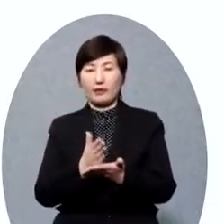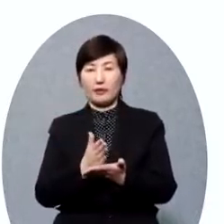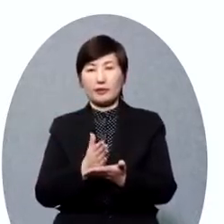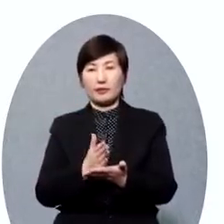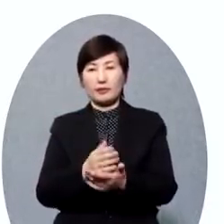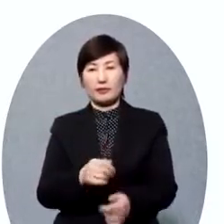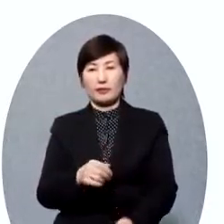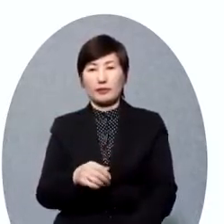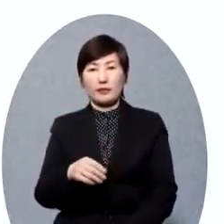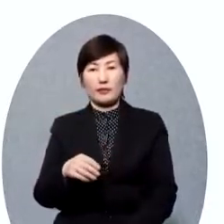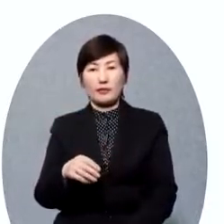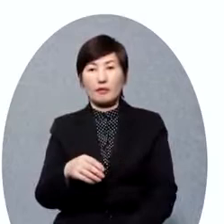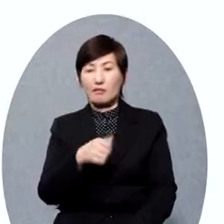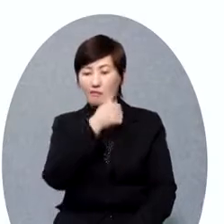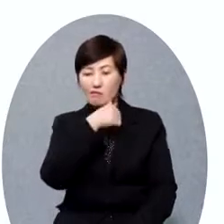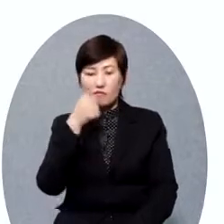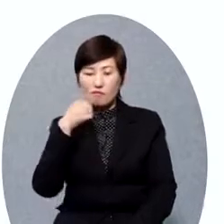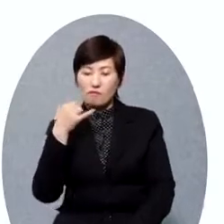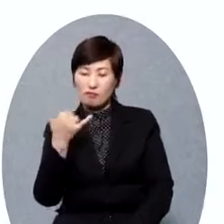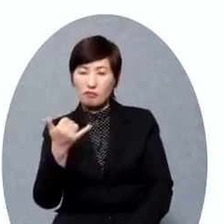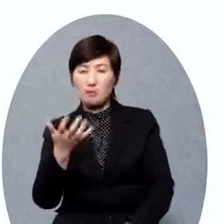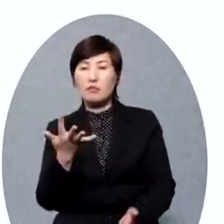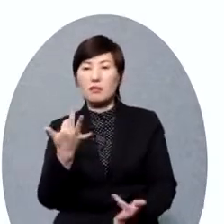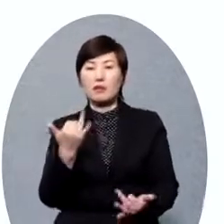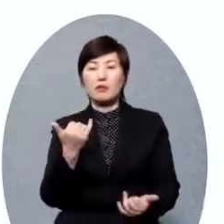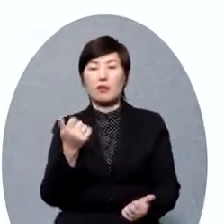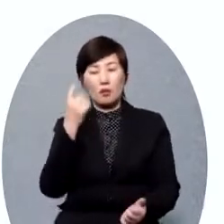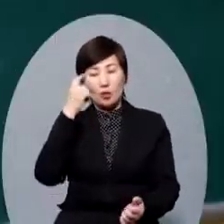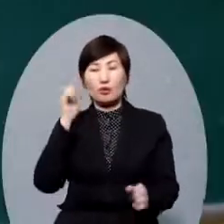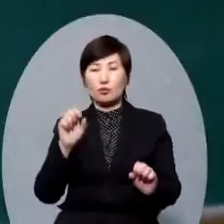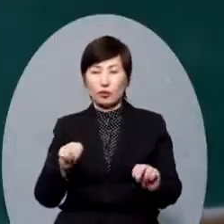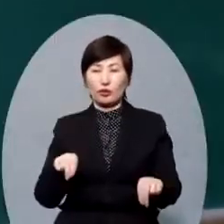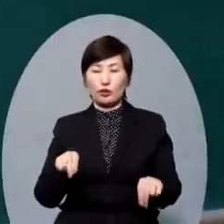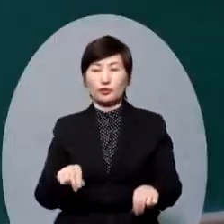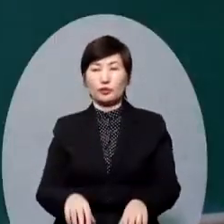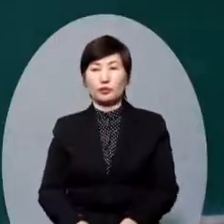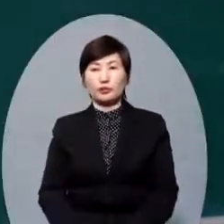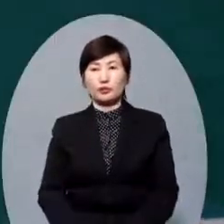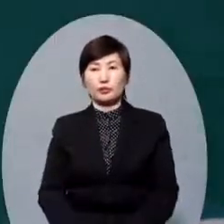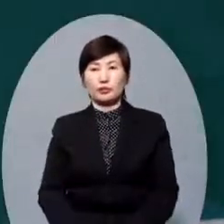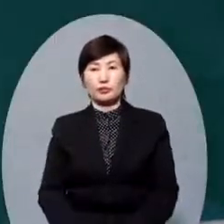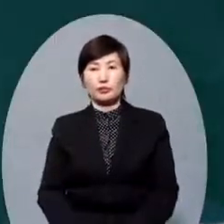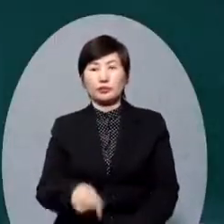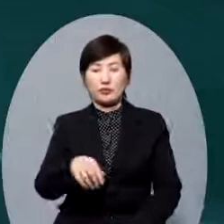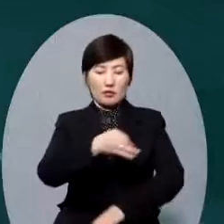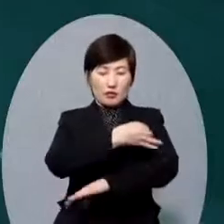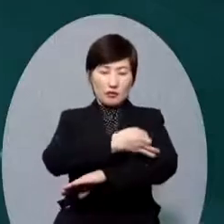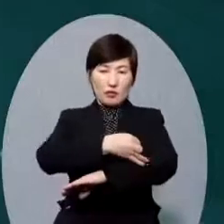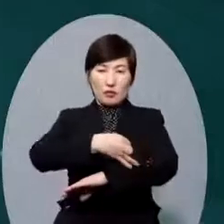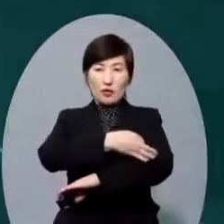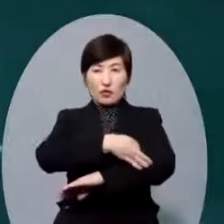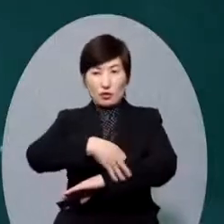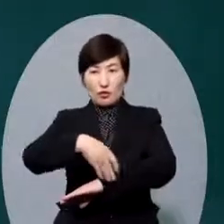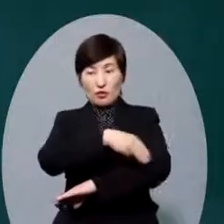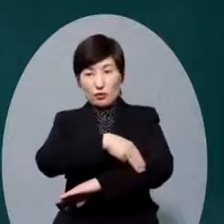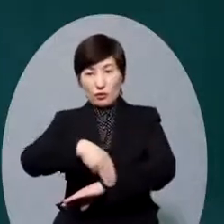тохиолдолд тэр мэдэгдэхгүй байгаа координатыг нь олоо гэж. За тэгэхээр би энэ шулууныхаа энэ